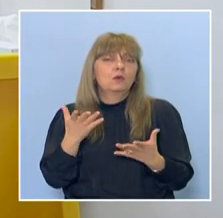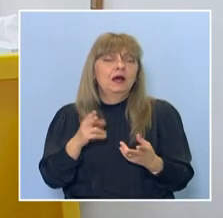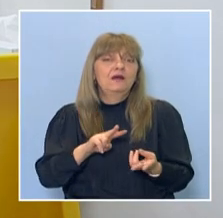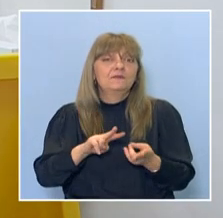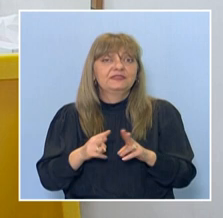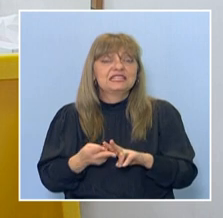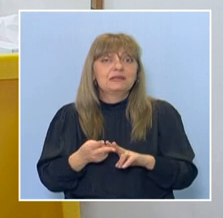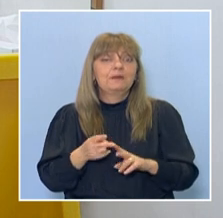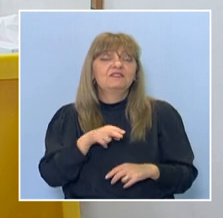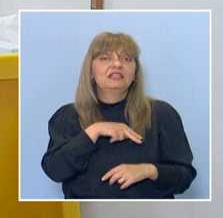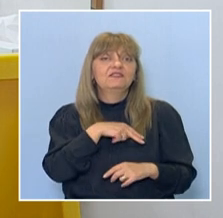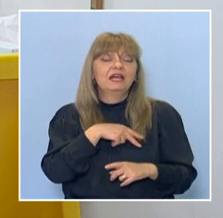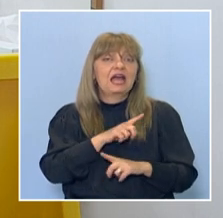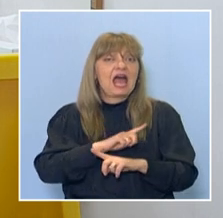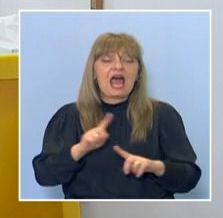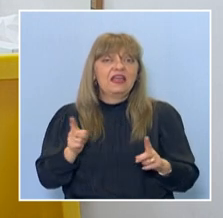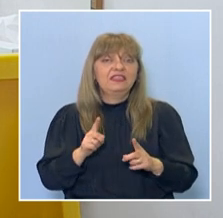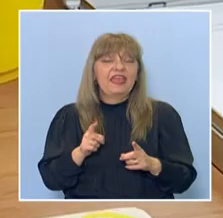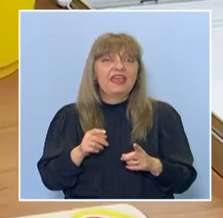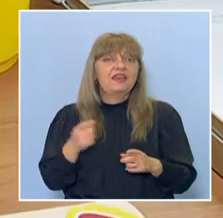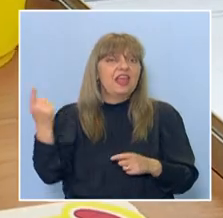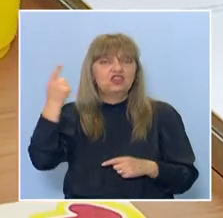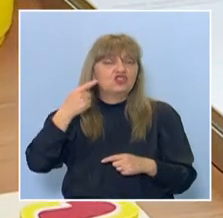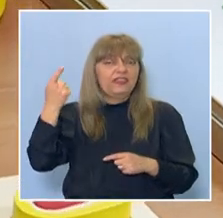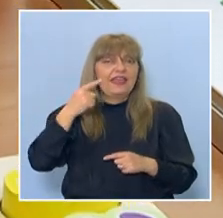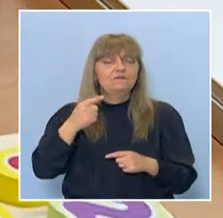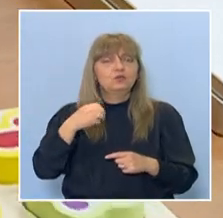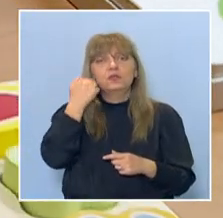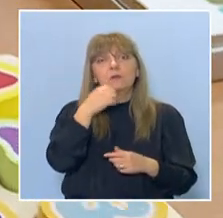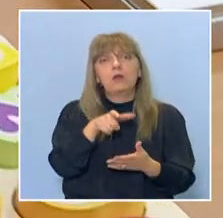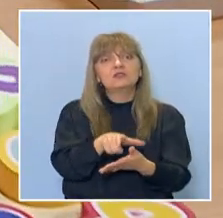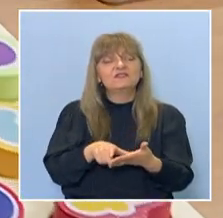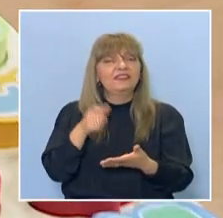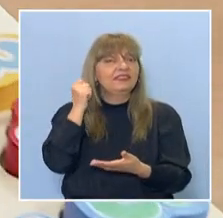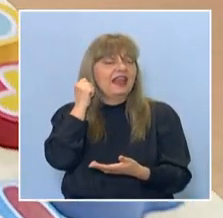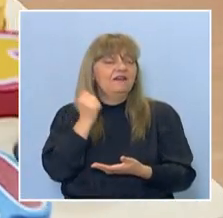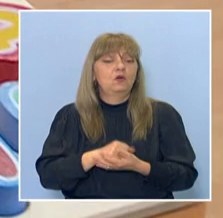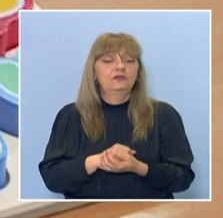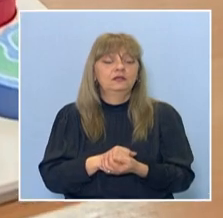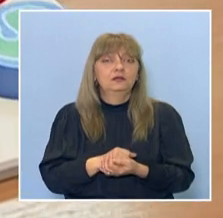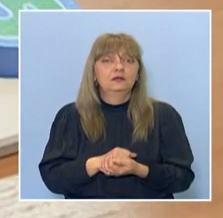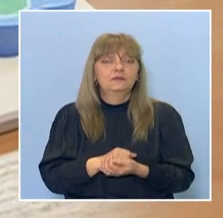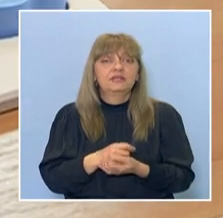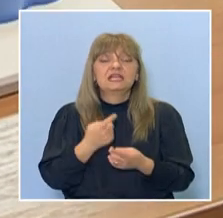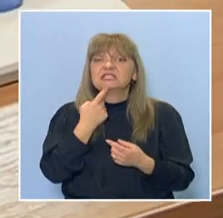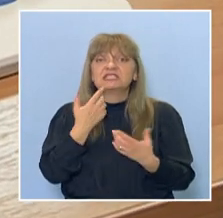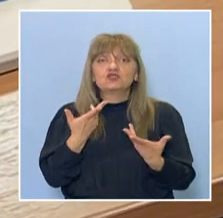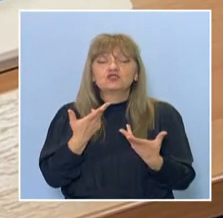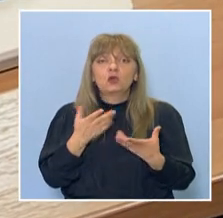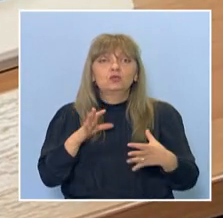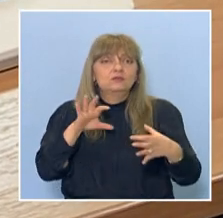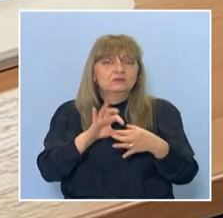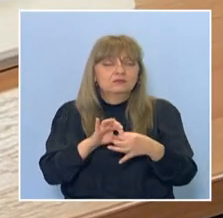превърне в награда, а не в ежедневие, защото копчването в това електронно